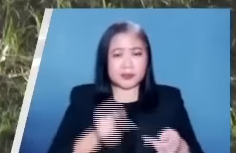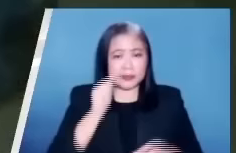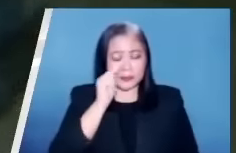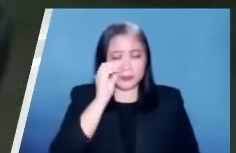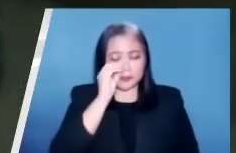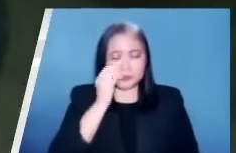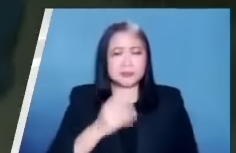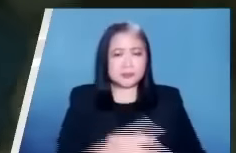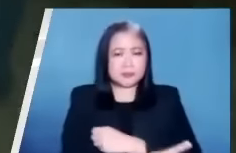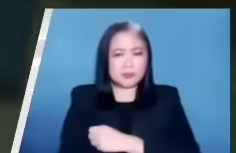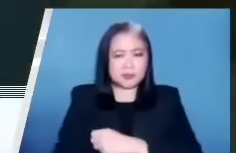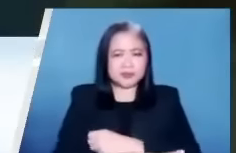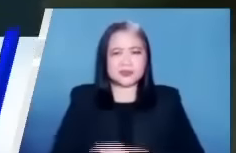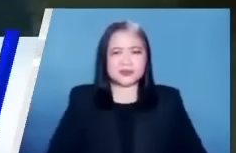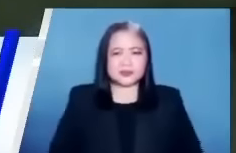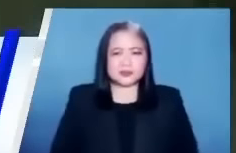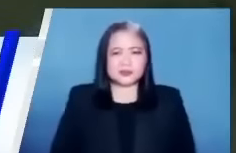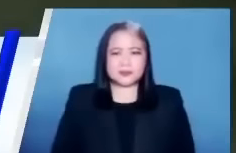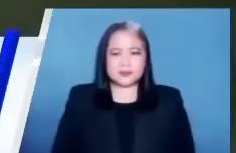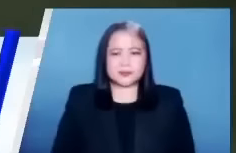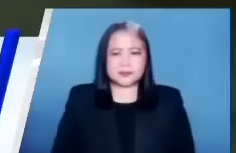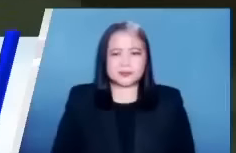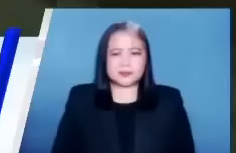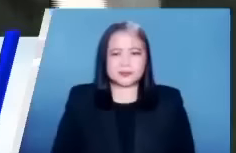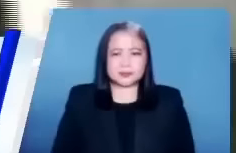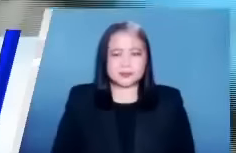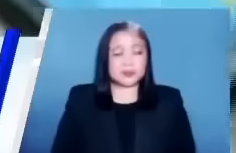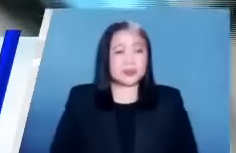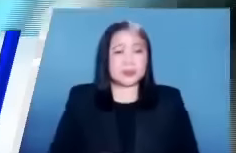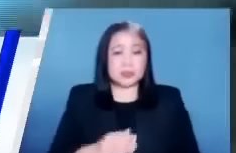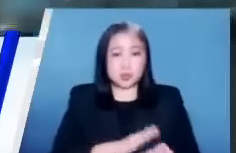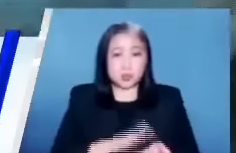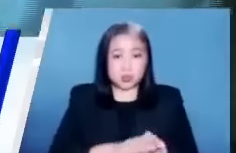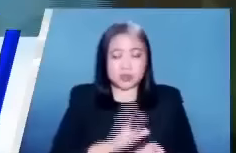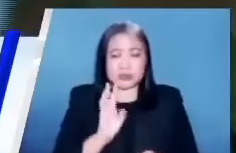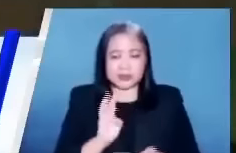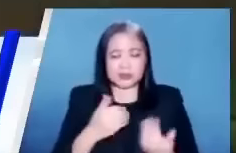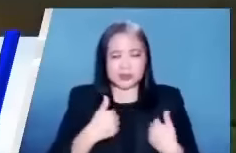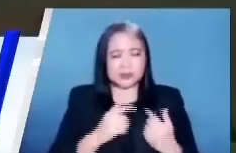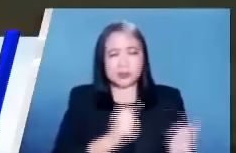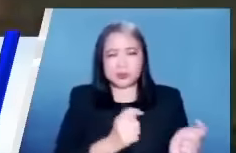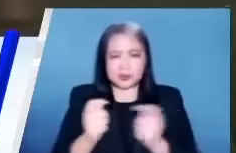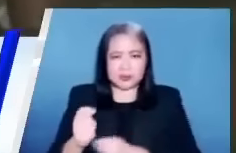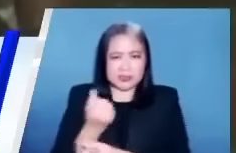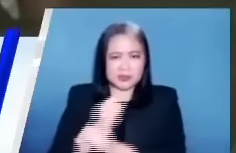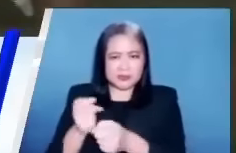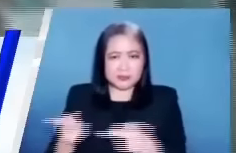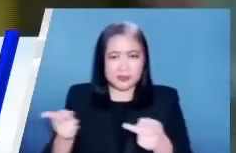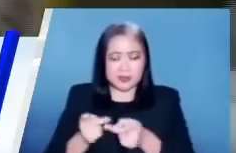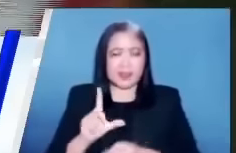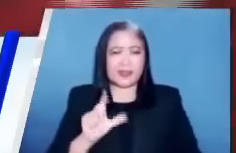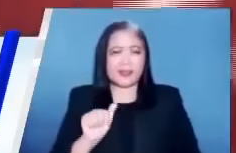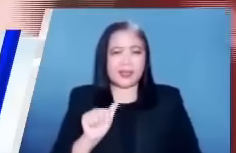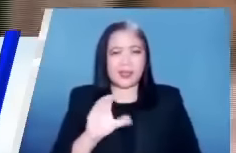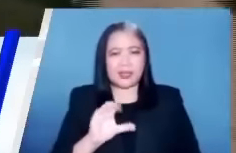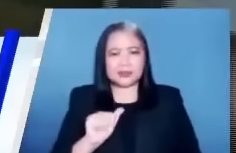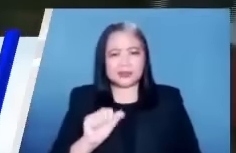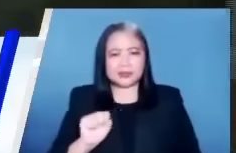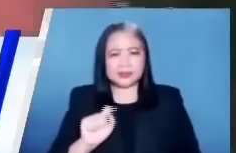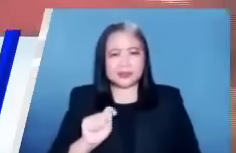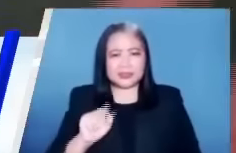probinsya anim na mga eskwelahan ang nagsisilbi ngayong evacuation center sa lacana Negros Occidental kasunod ng